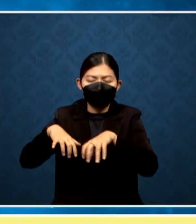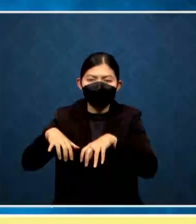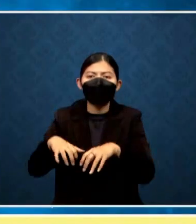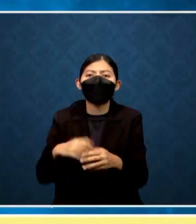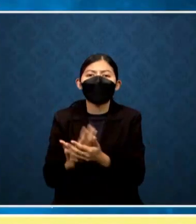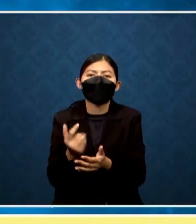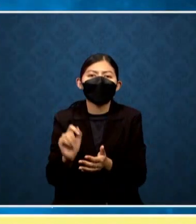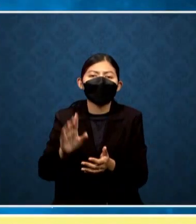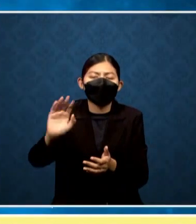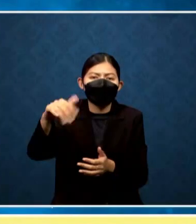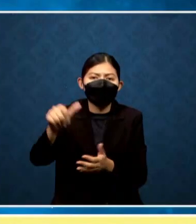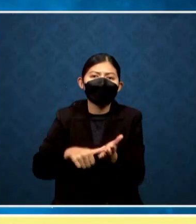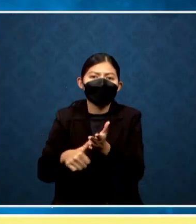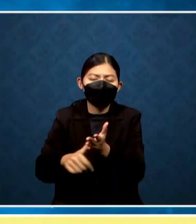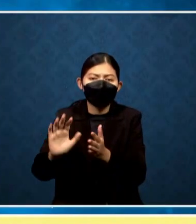ถ้ix